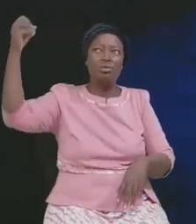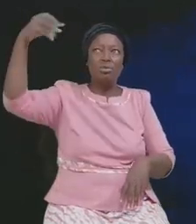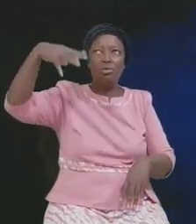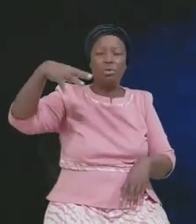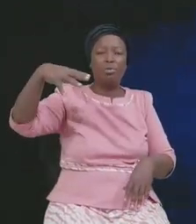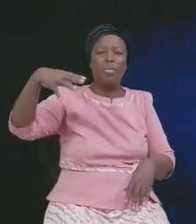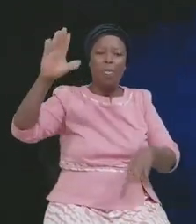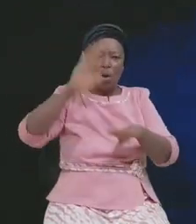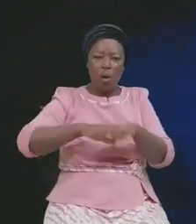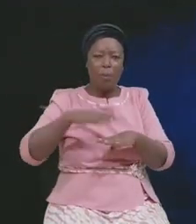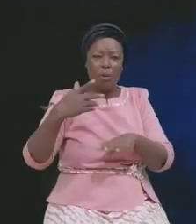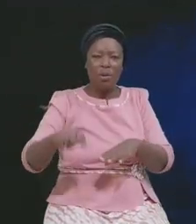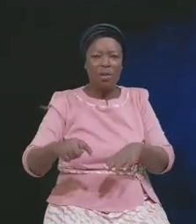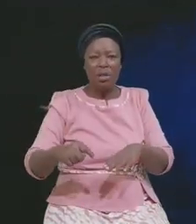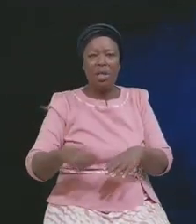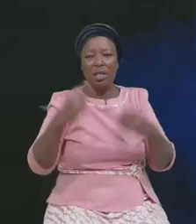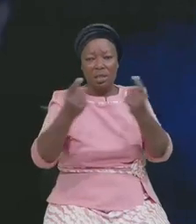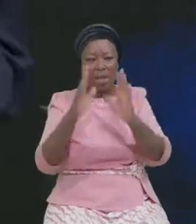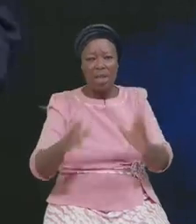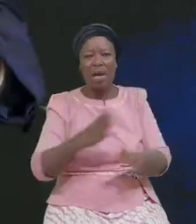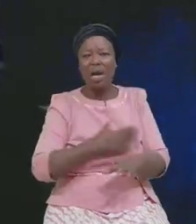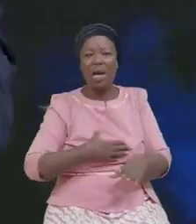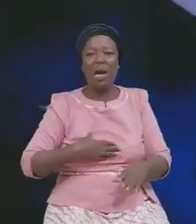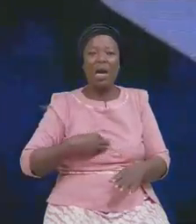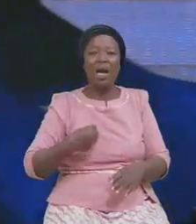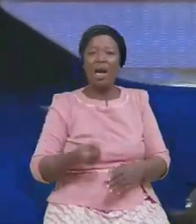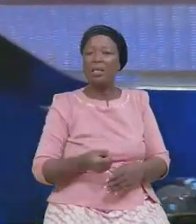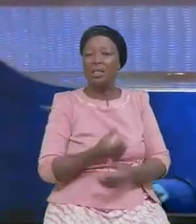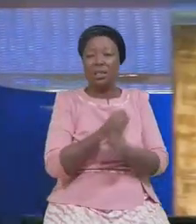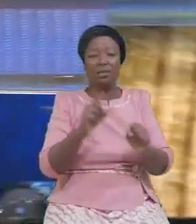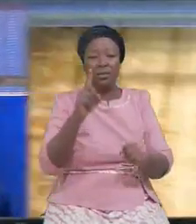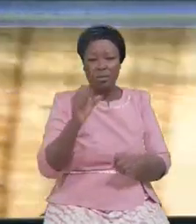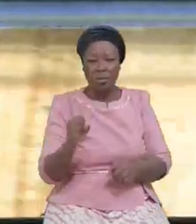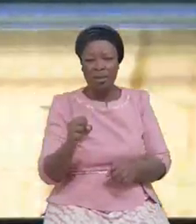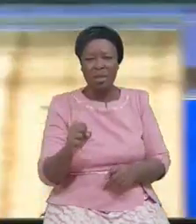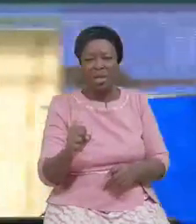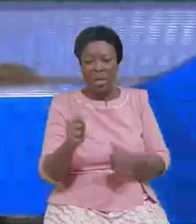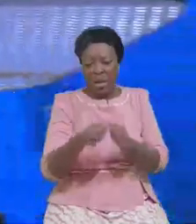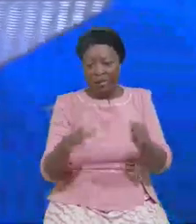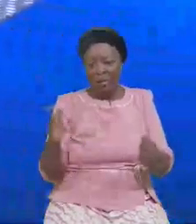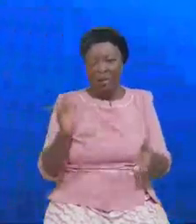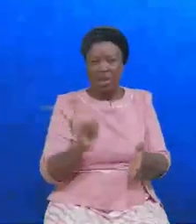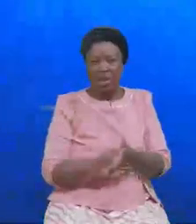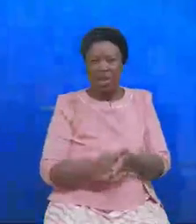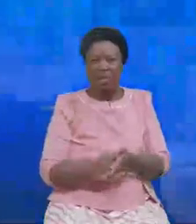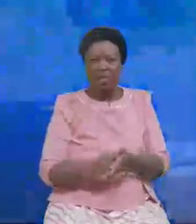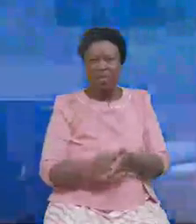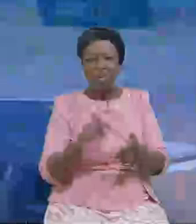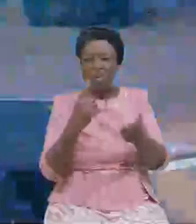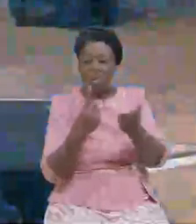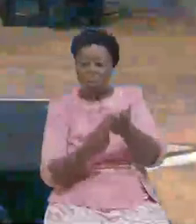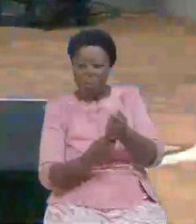les justes et les bons, les injustes et les bons, tout ce qui nous retient, qui nous garde dans la